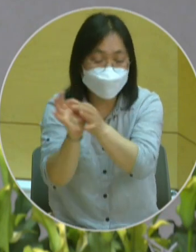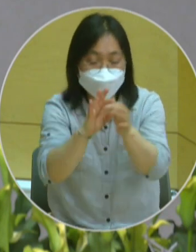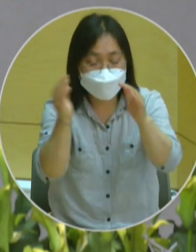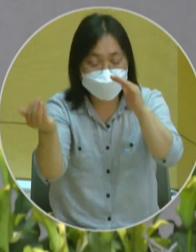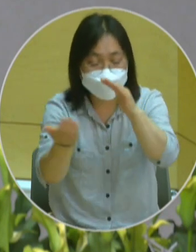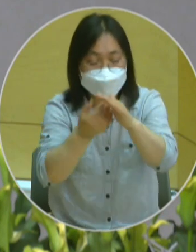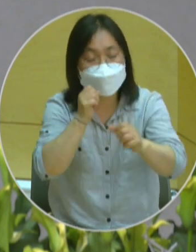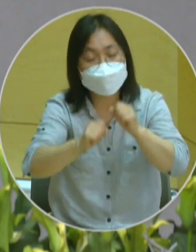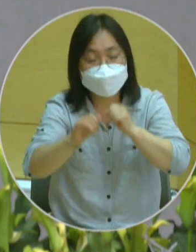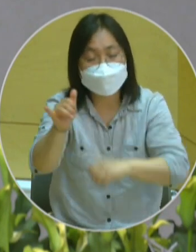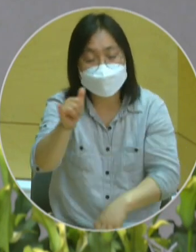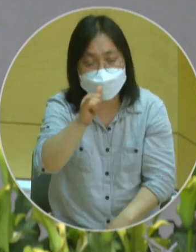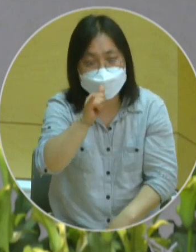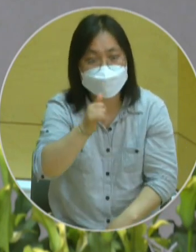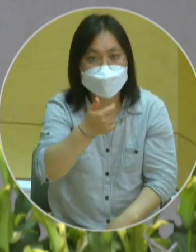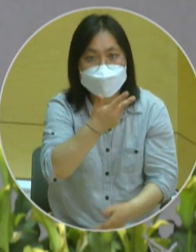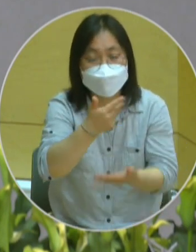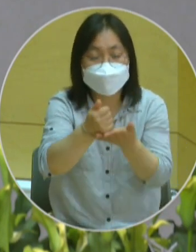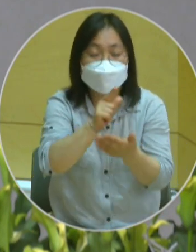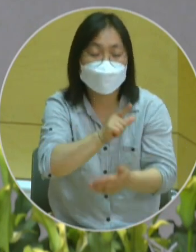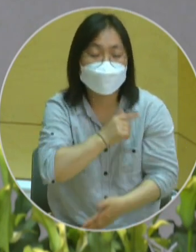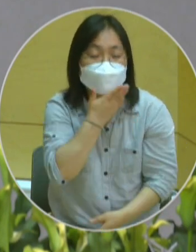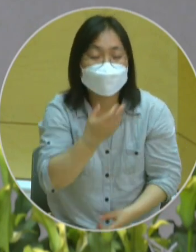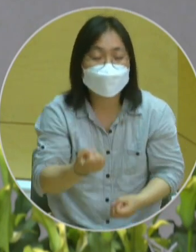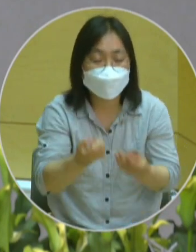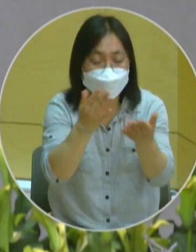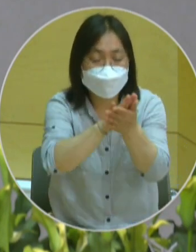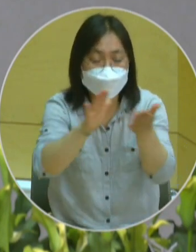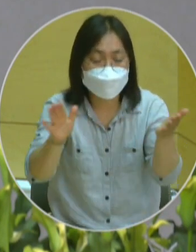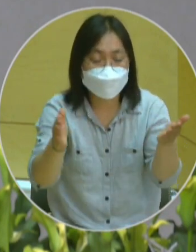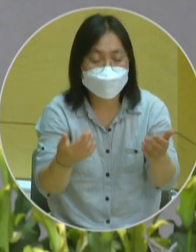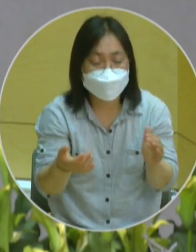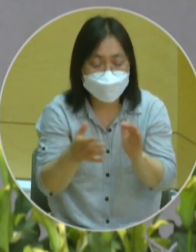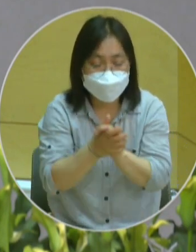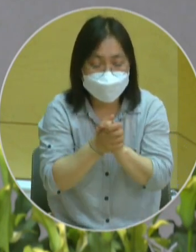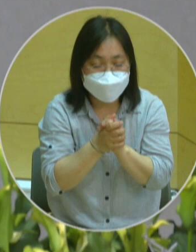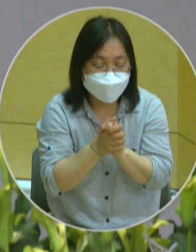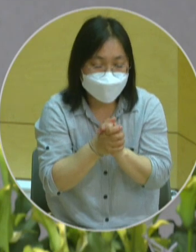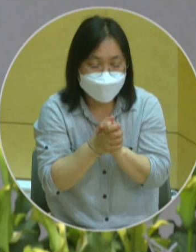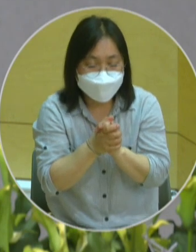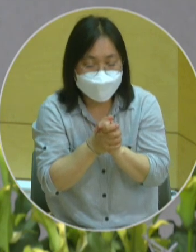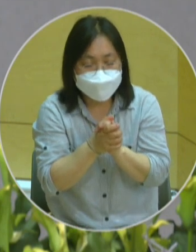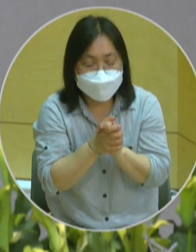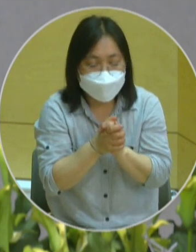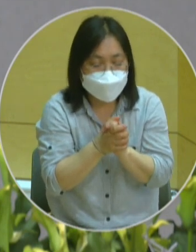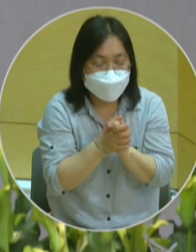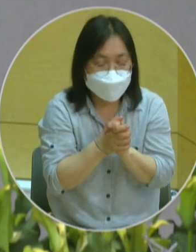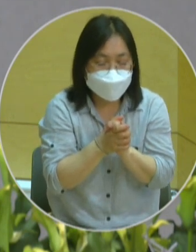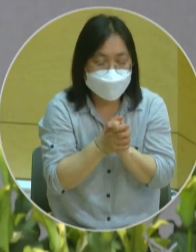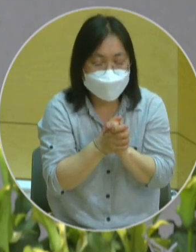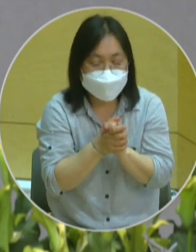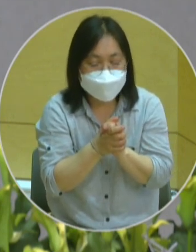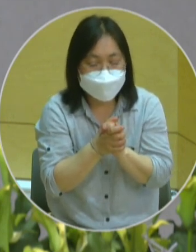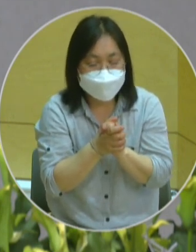이루어지는 역사가 있기를 주의 이름으로 진심으로 축복합니다. 아멘. 기도하겠습니다.